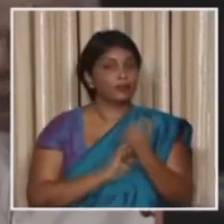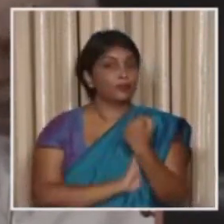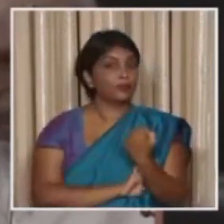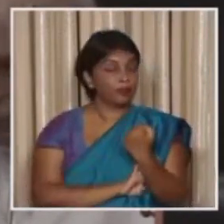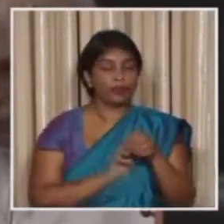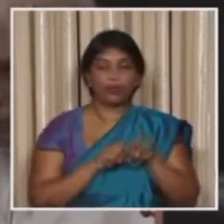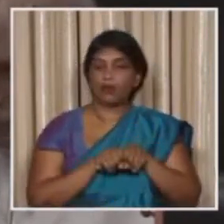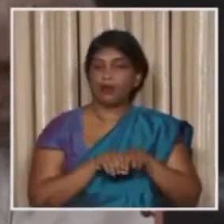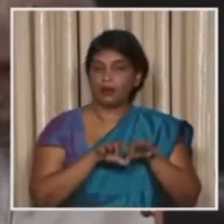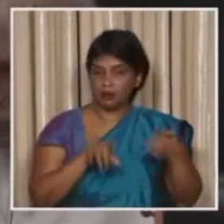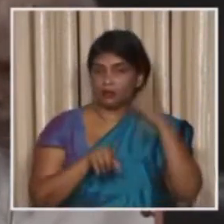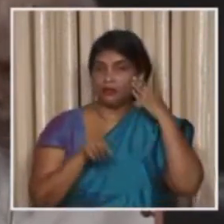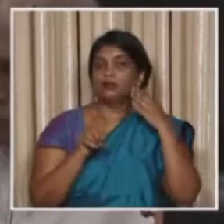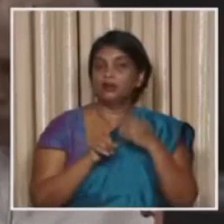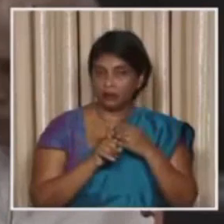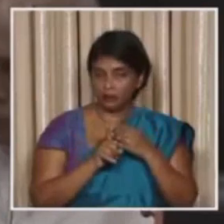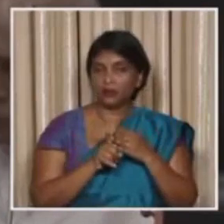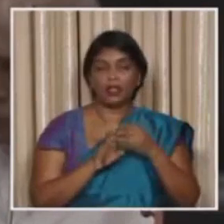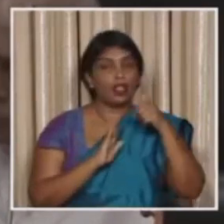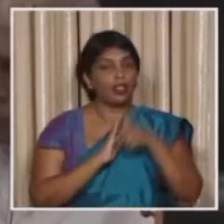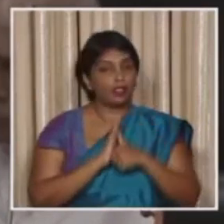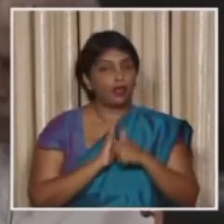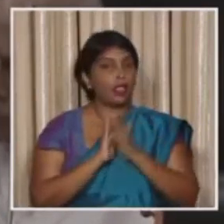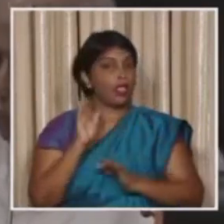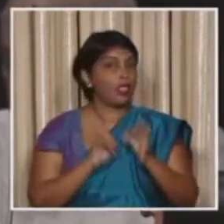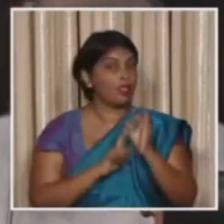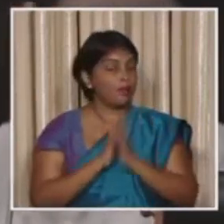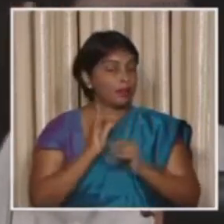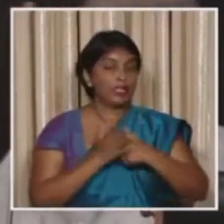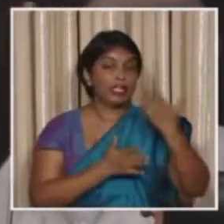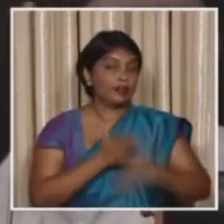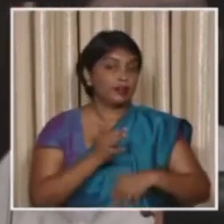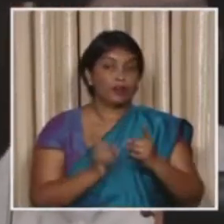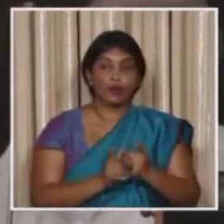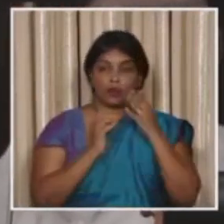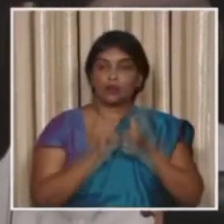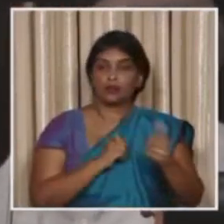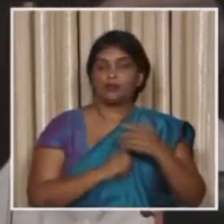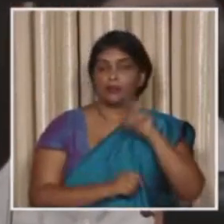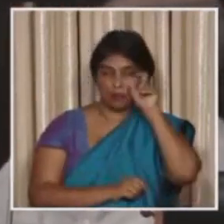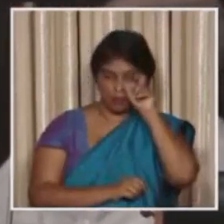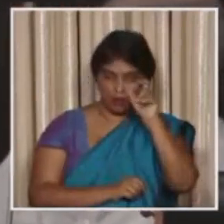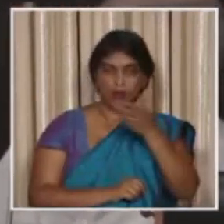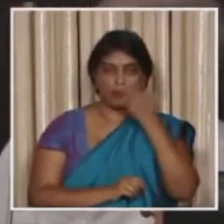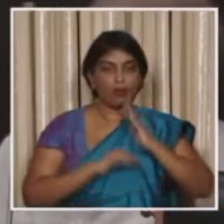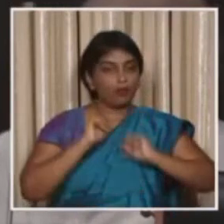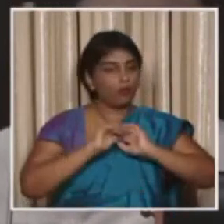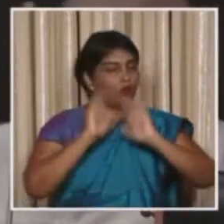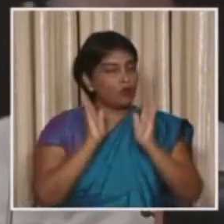බලතල විමධ්‍යගත කිරීම සම්බන්ධයෙන් දකුණේ මහ ඇමතිතුමාගේ වාර්තාව පදනම් කරගන්න අපට පුළුවන්. හැම ක්‍රියාවක්ම